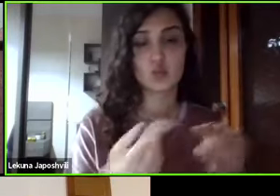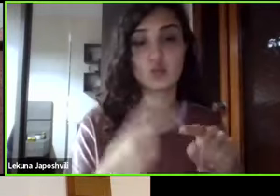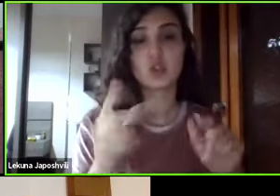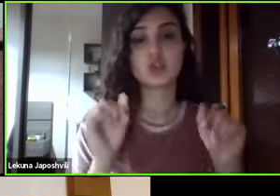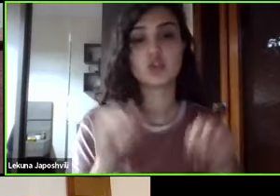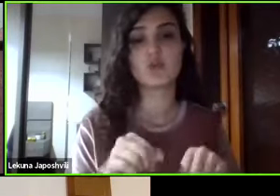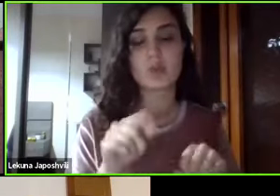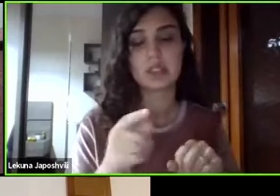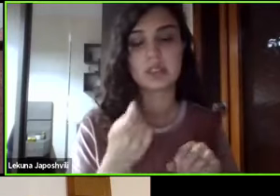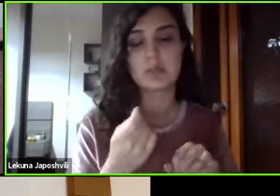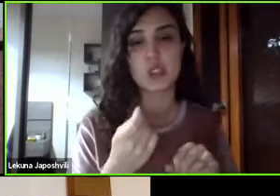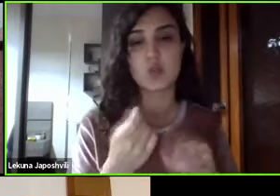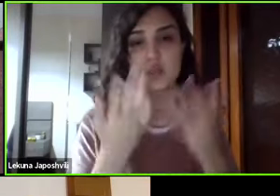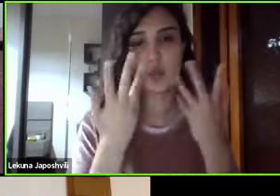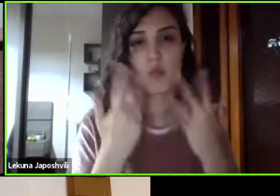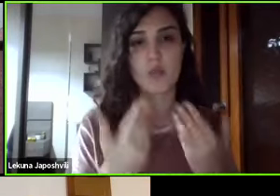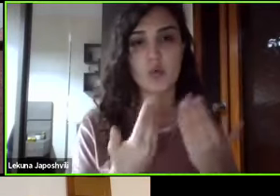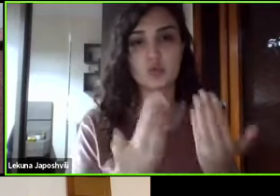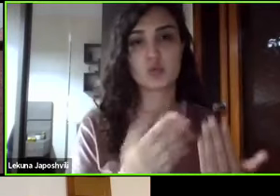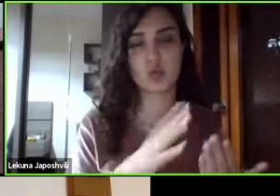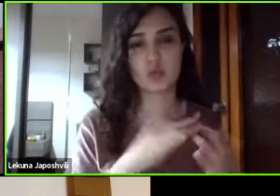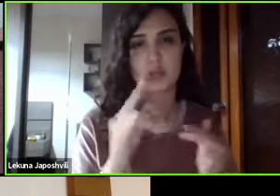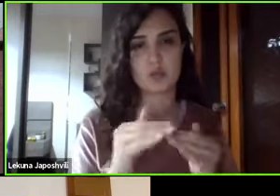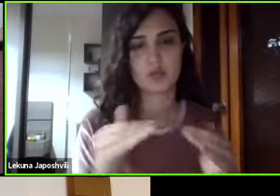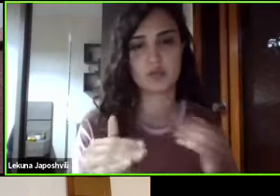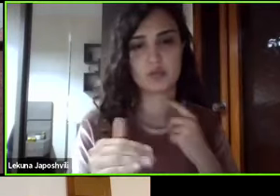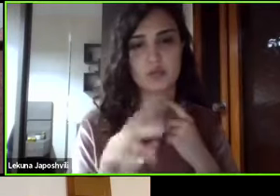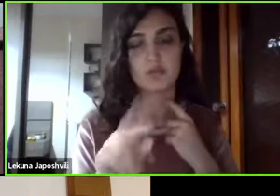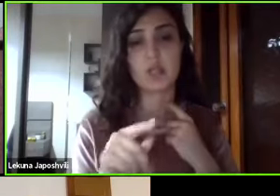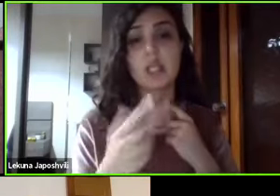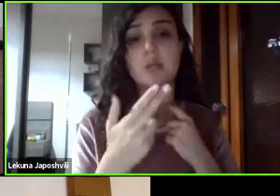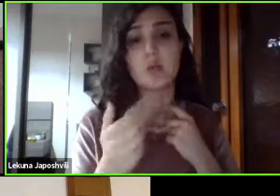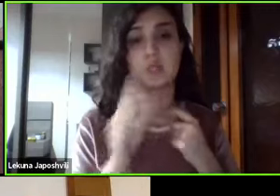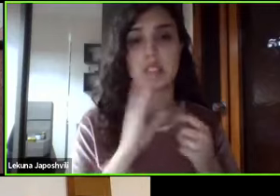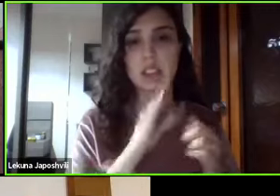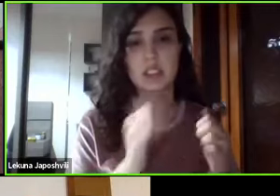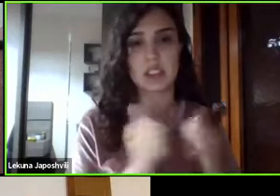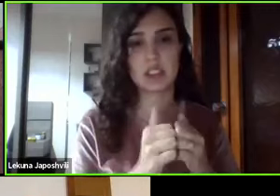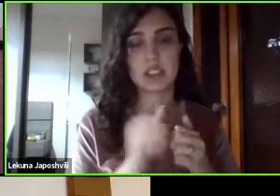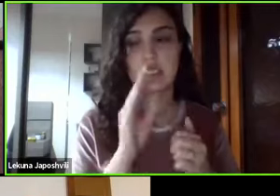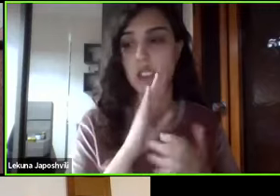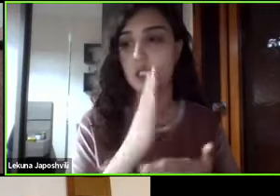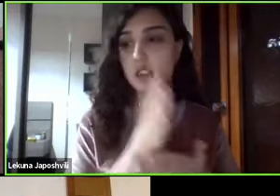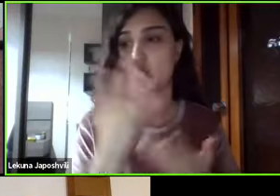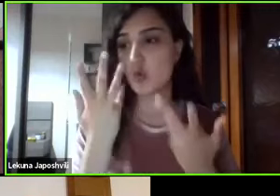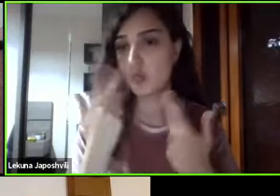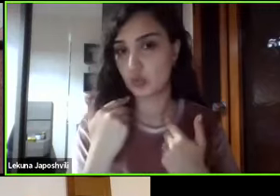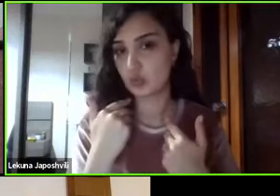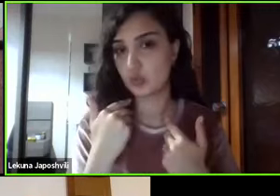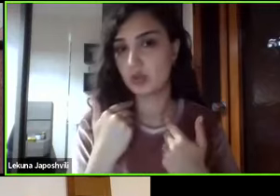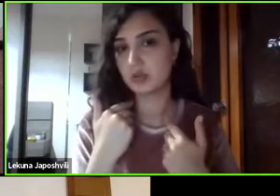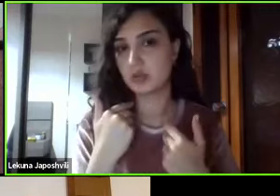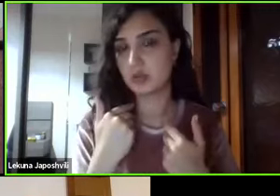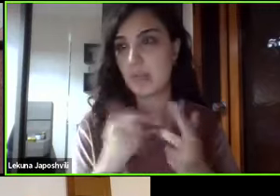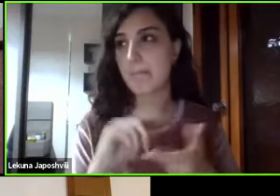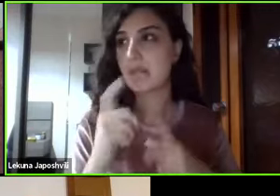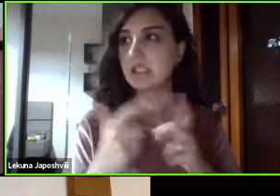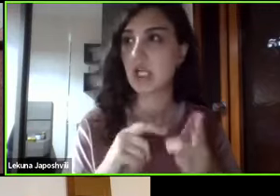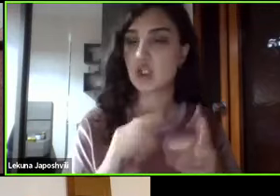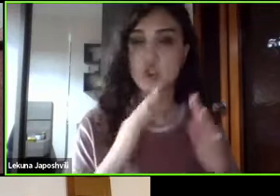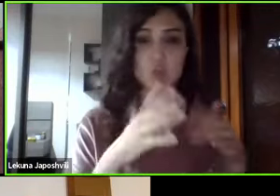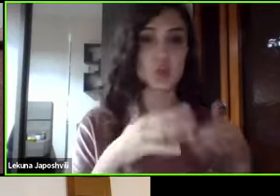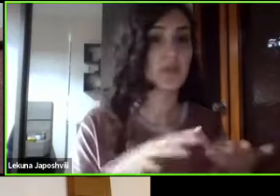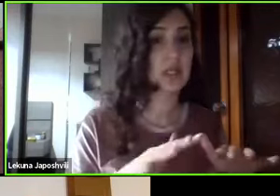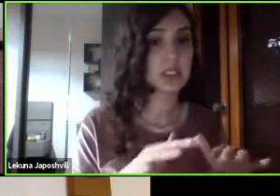ის მინიმუმ კომფორტი გქონდეს ბავშვს. და რა თქმა უნდა დედასაც, სადაც დედა არის კომფორტულად, თაში იქნება თუ